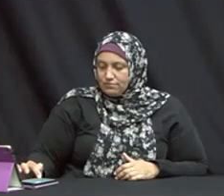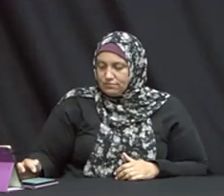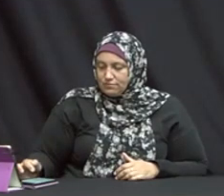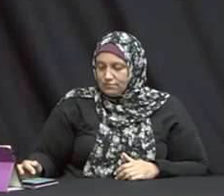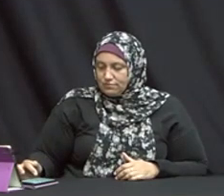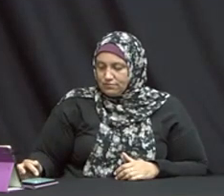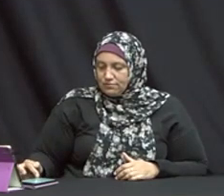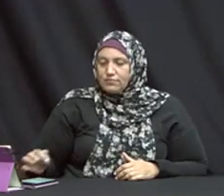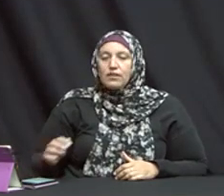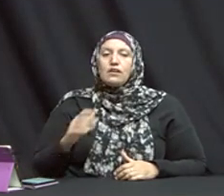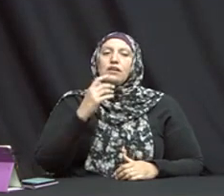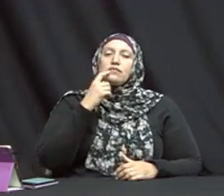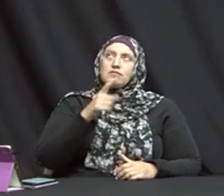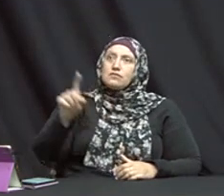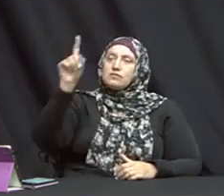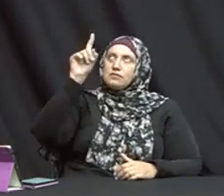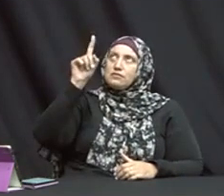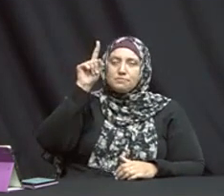الرحمن